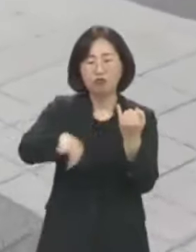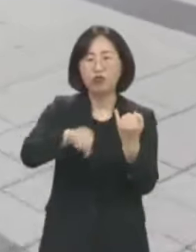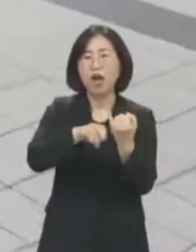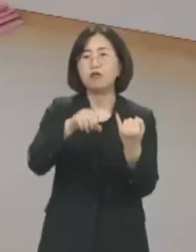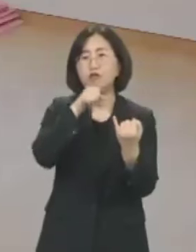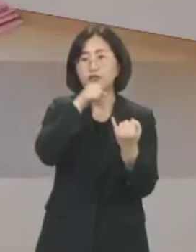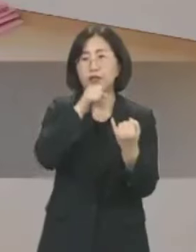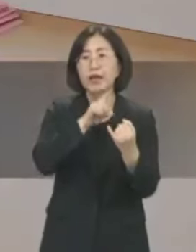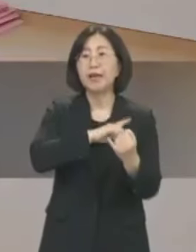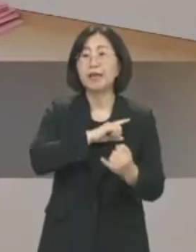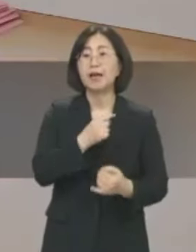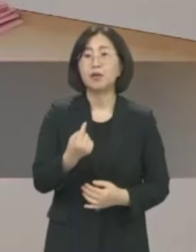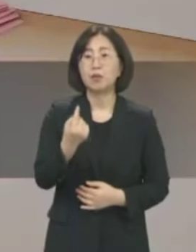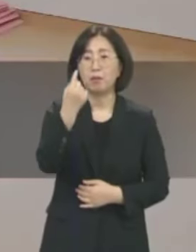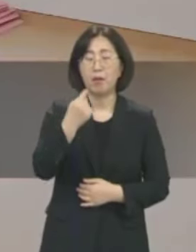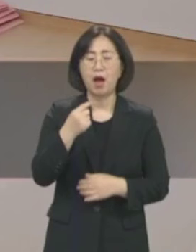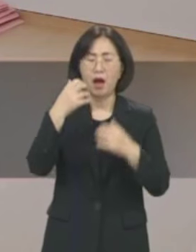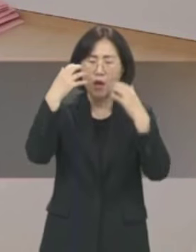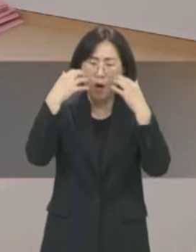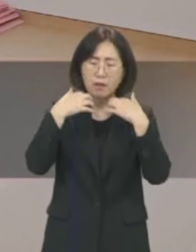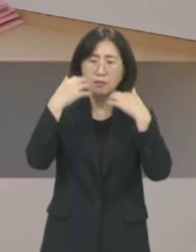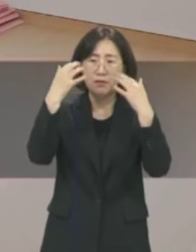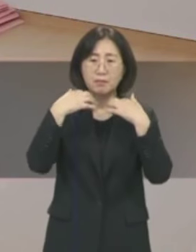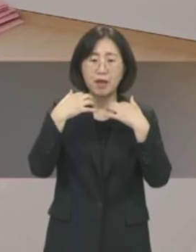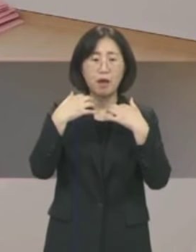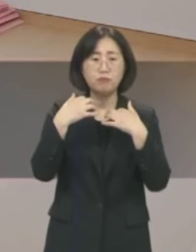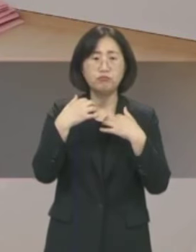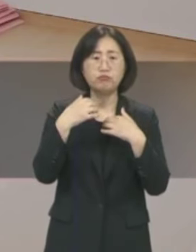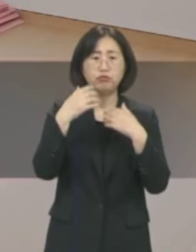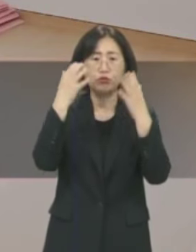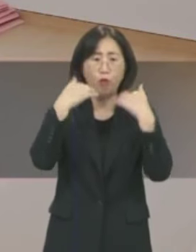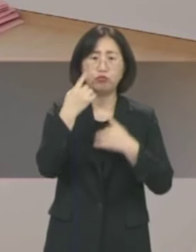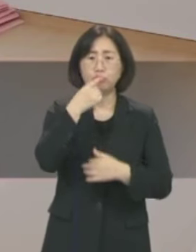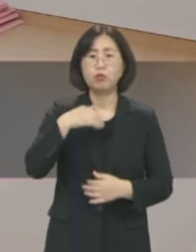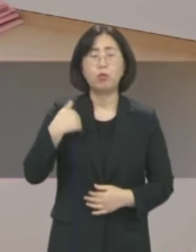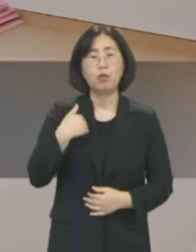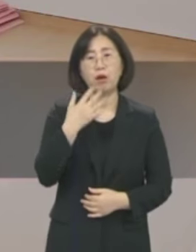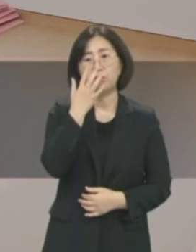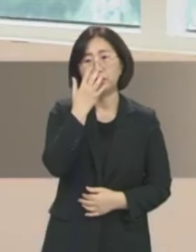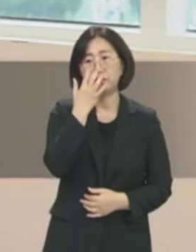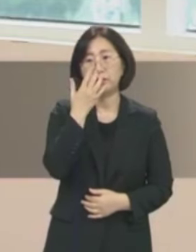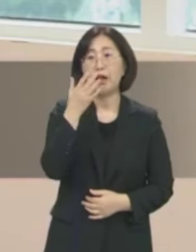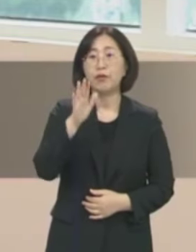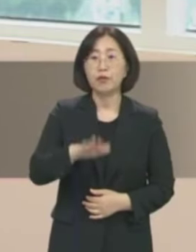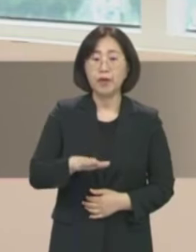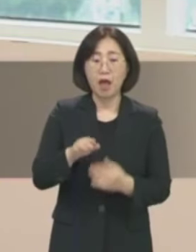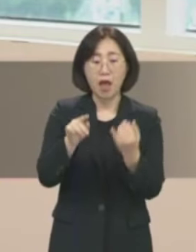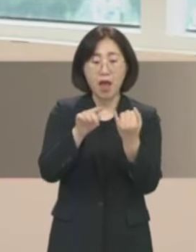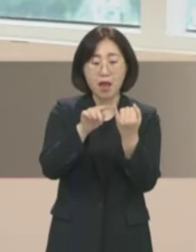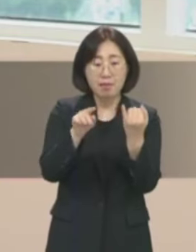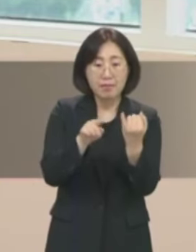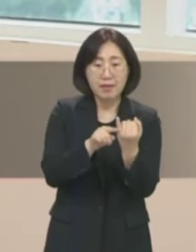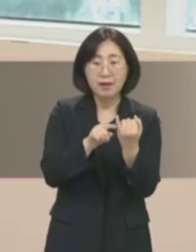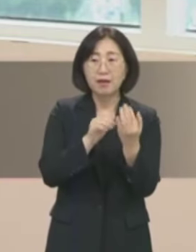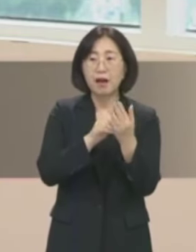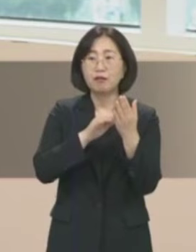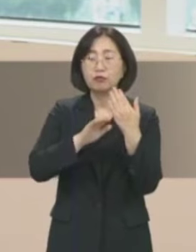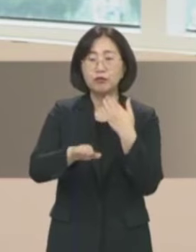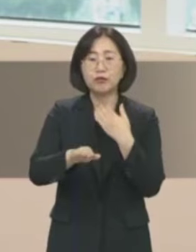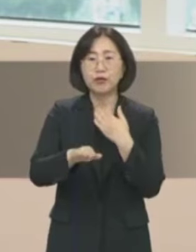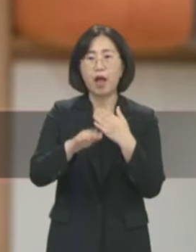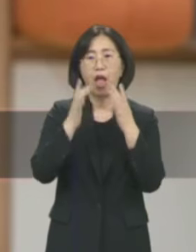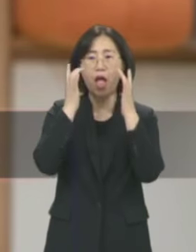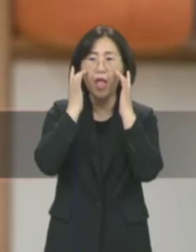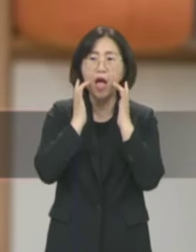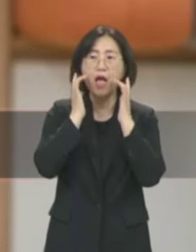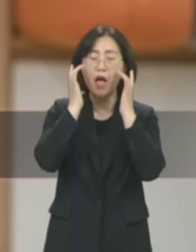높습니다. 여름에도 더위를 많이 안 탔었는데 임신을 하고 나서 이제 열이 많아지고 땀도 쉽게